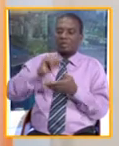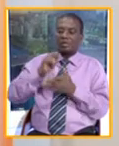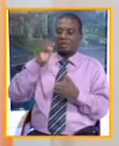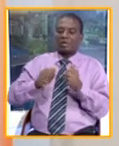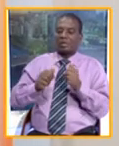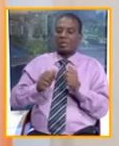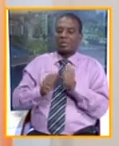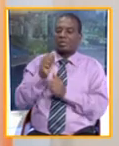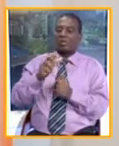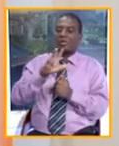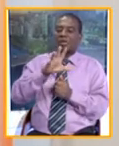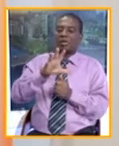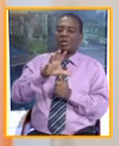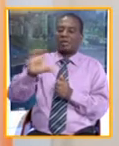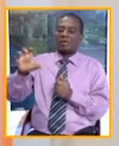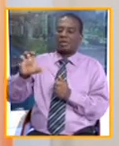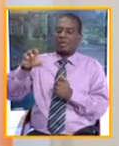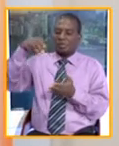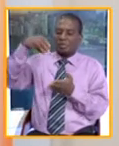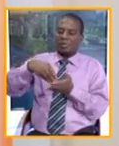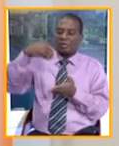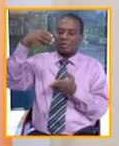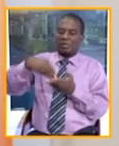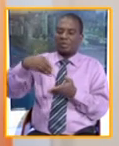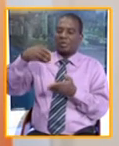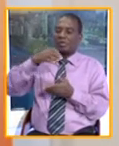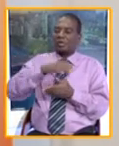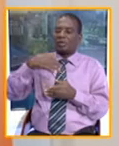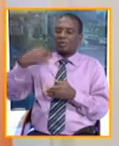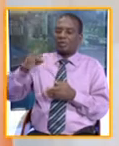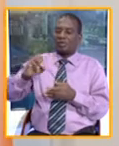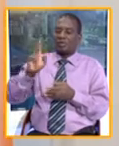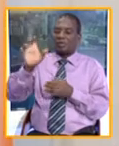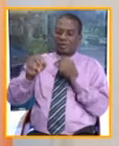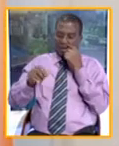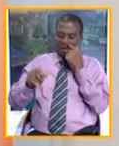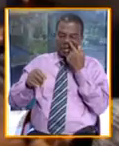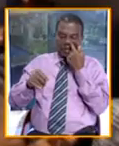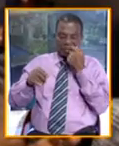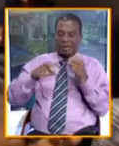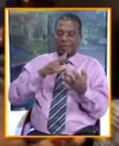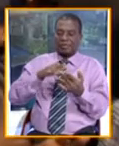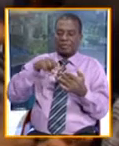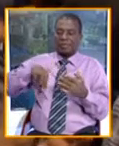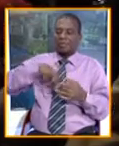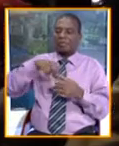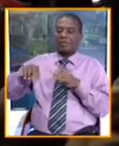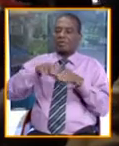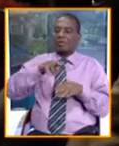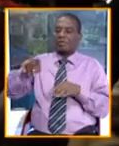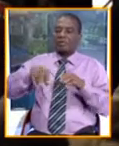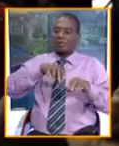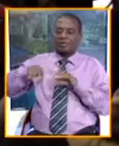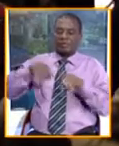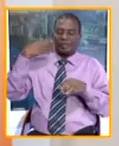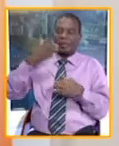peu près 500 000 euros qui ont été donc donnés donc aux récipiendaires. Et j'espère que vous ferez bon usage donc des ressources qui ont été